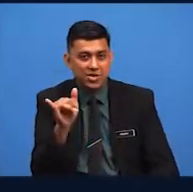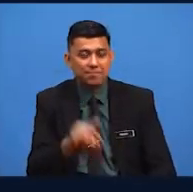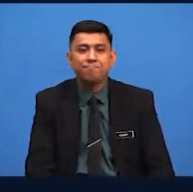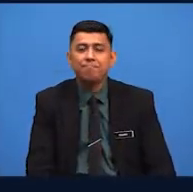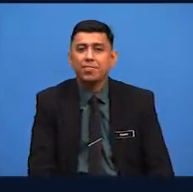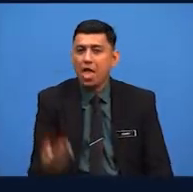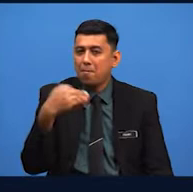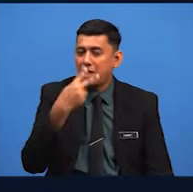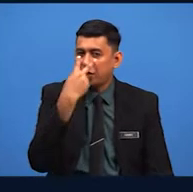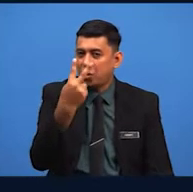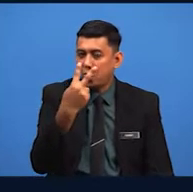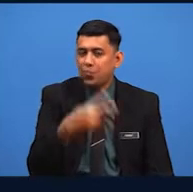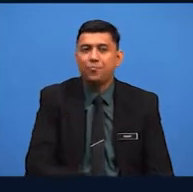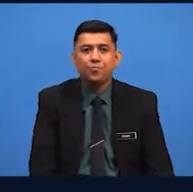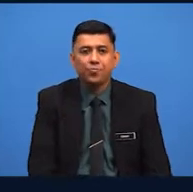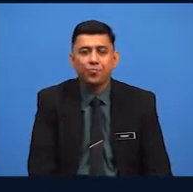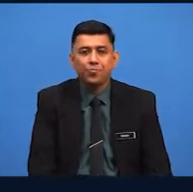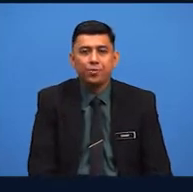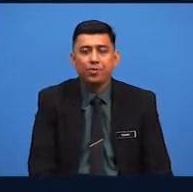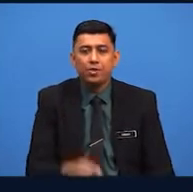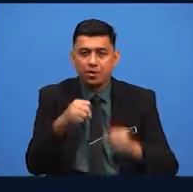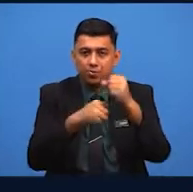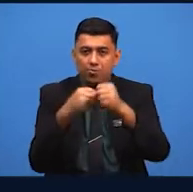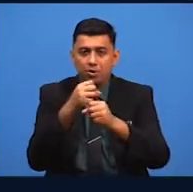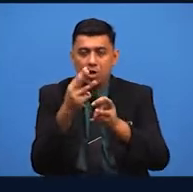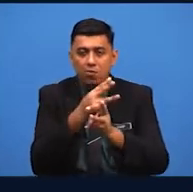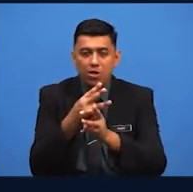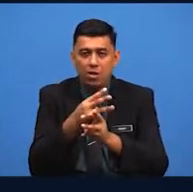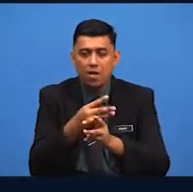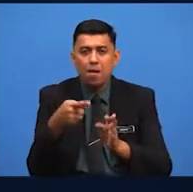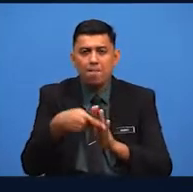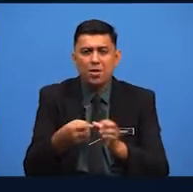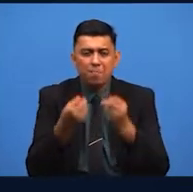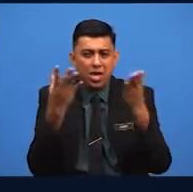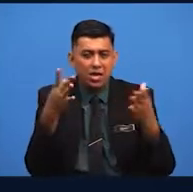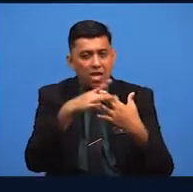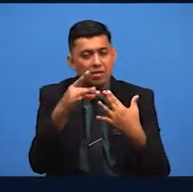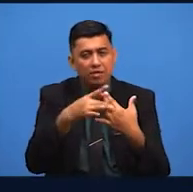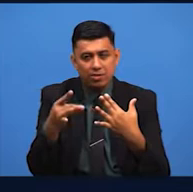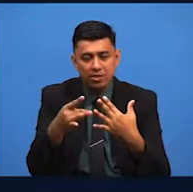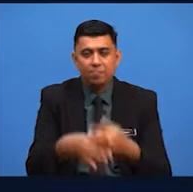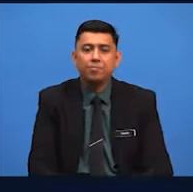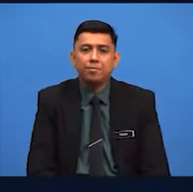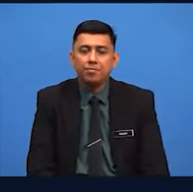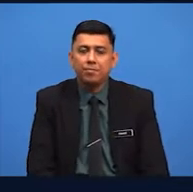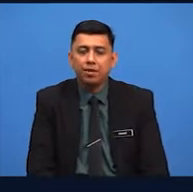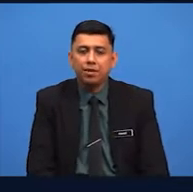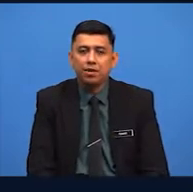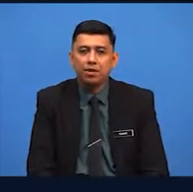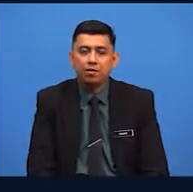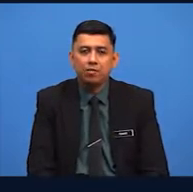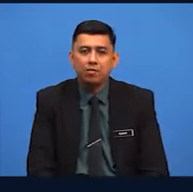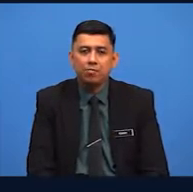Seterusnya, mari kita lihat pula struktur kawalan pelbagai pilihan. Struktur kawalan